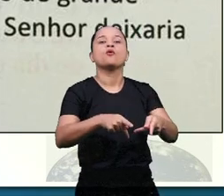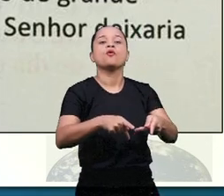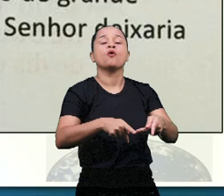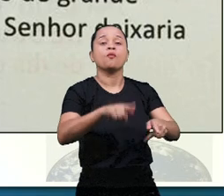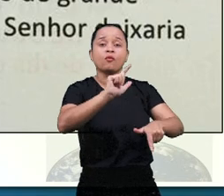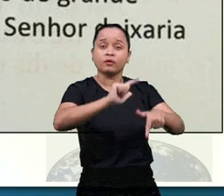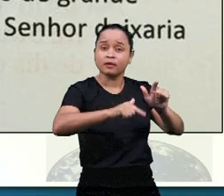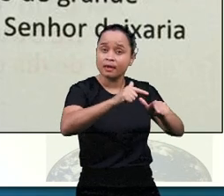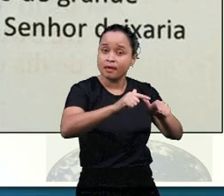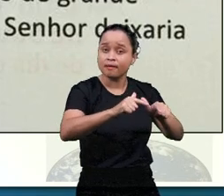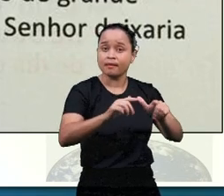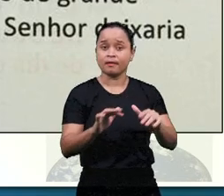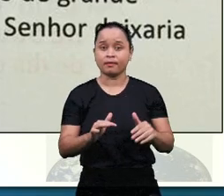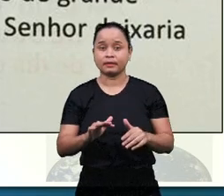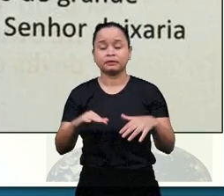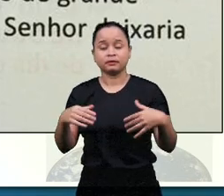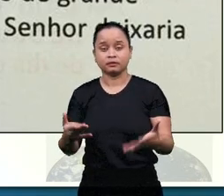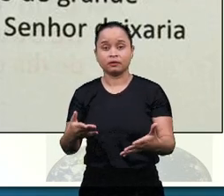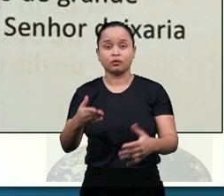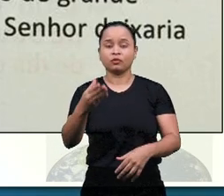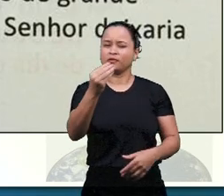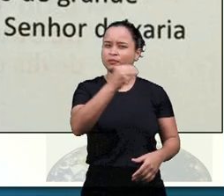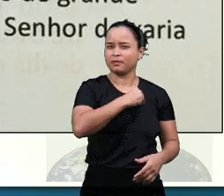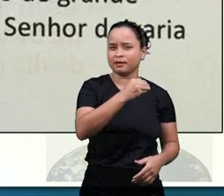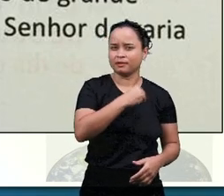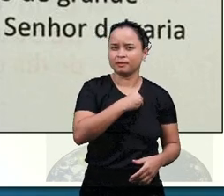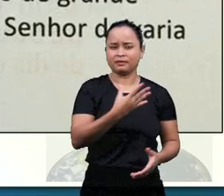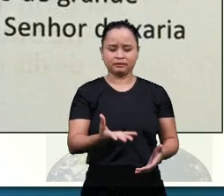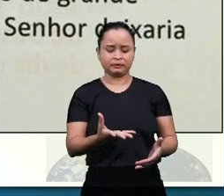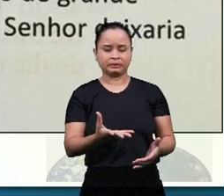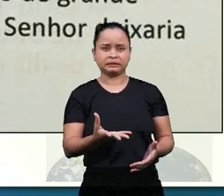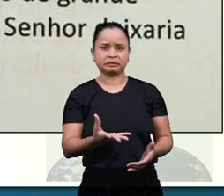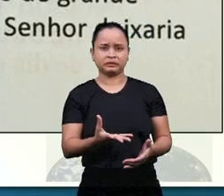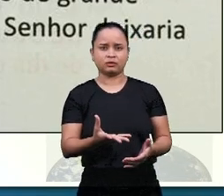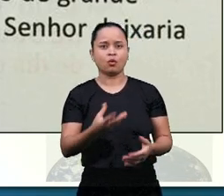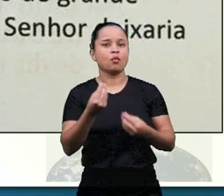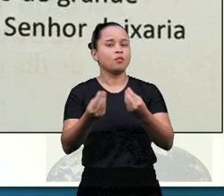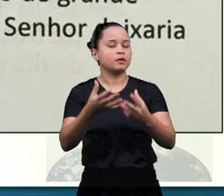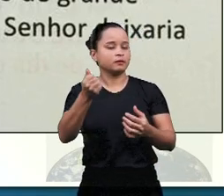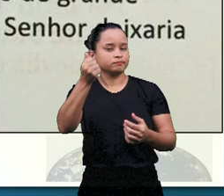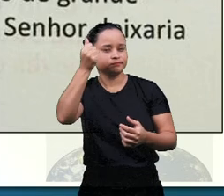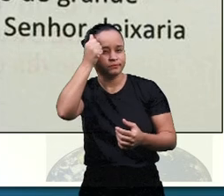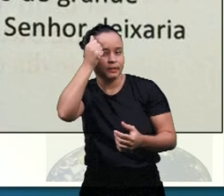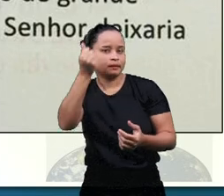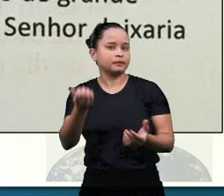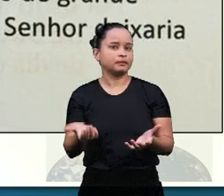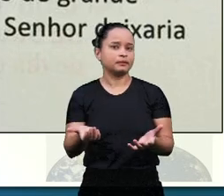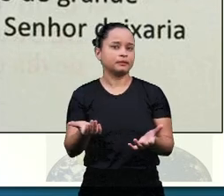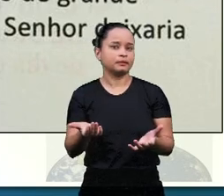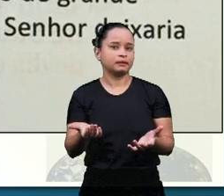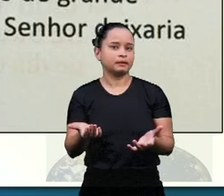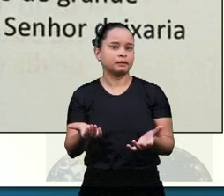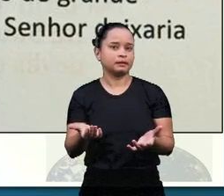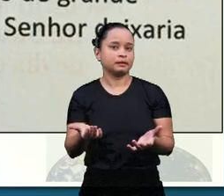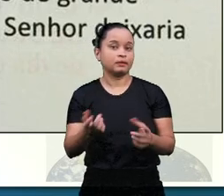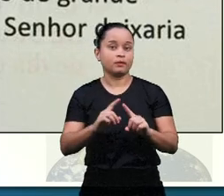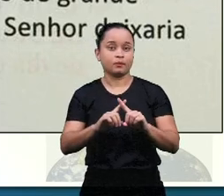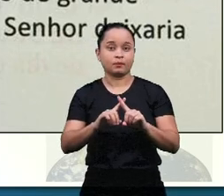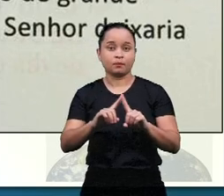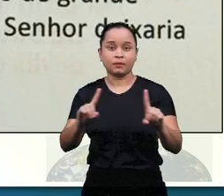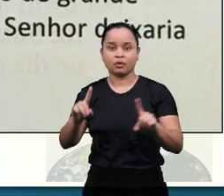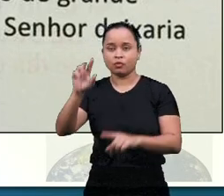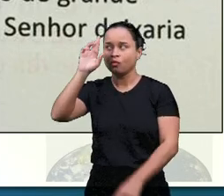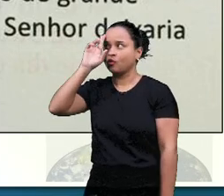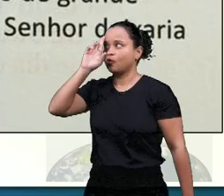grande célébration, mais à cause de son péché, le Seigneur a laissé Saül et il allait rejeter